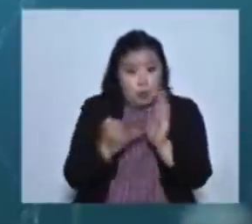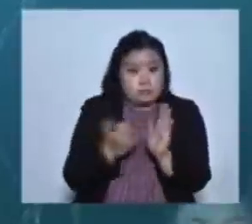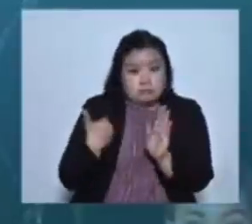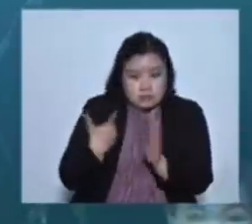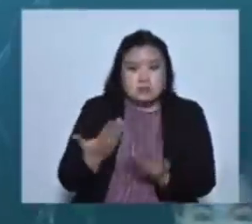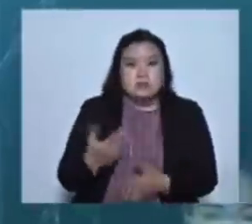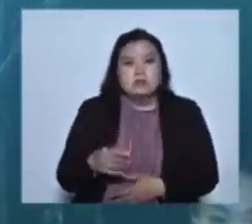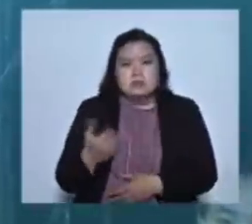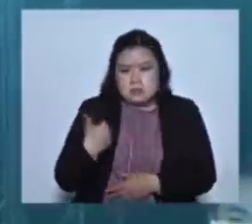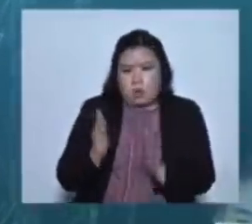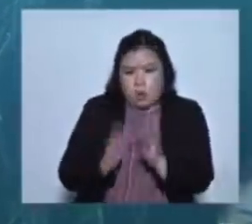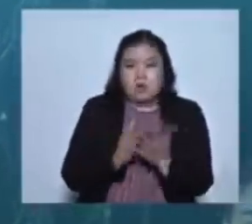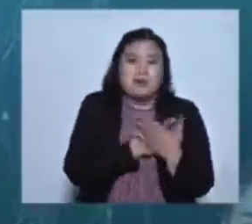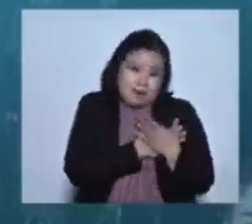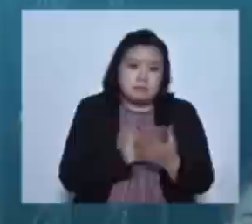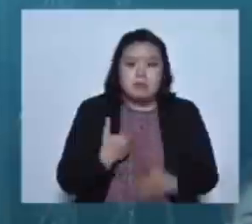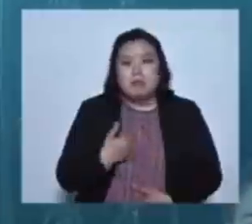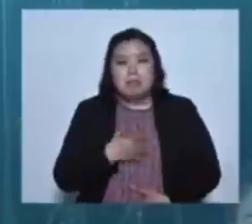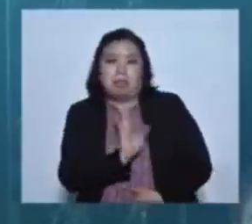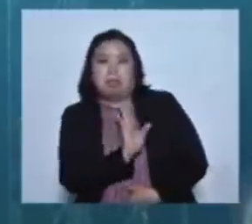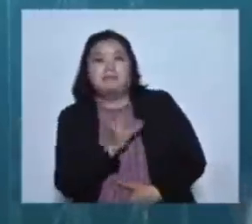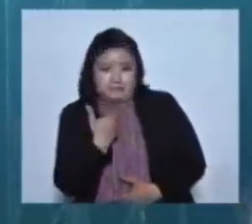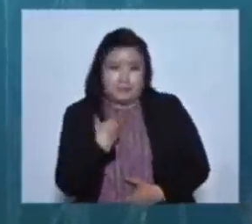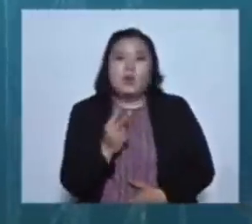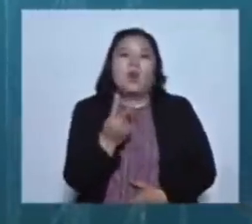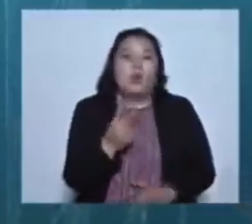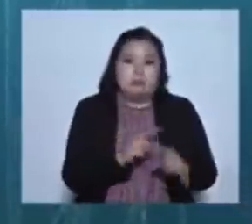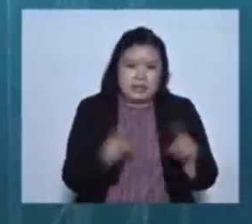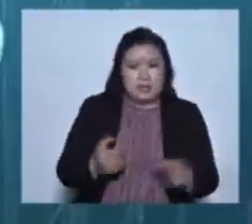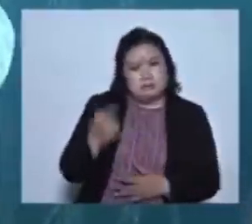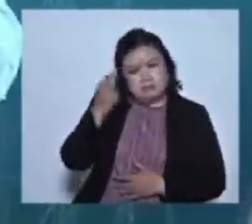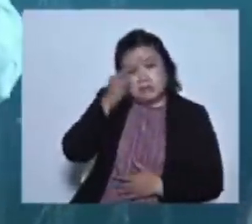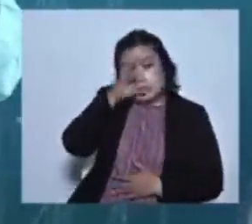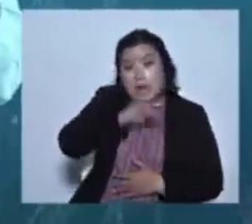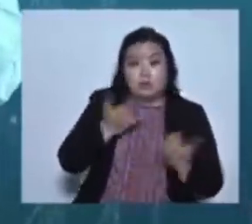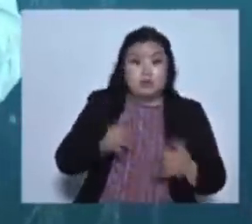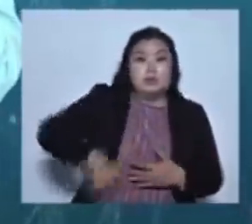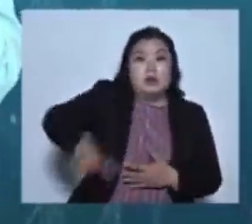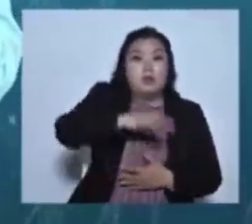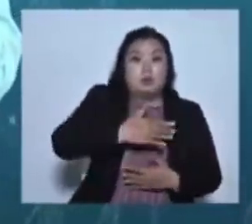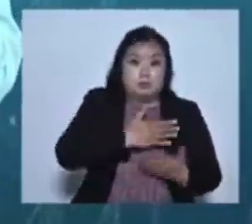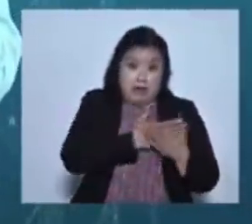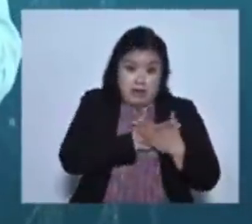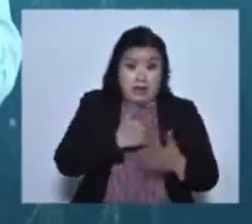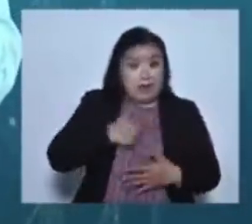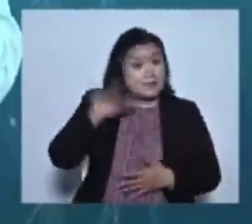รักคนไม่รักในนี้ผมคิดว่ารักผมทุกคน